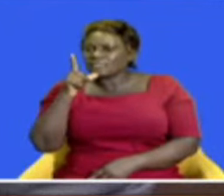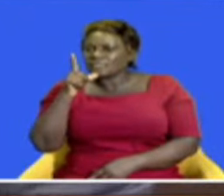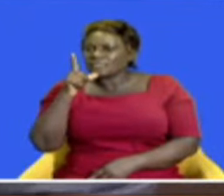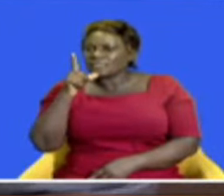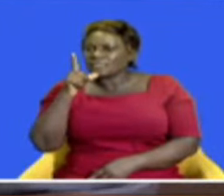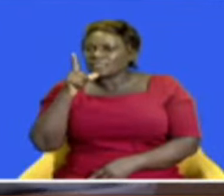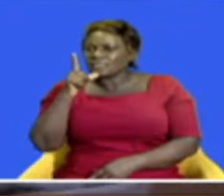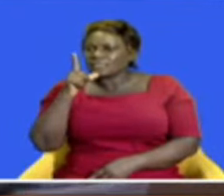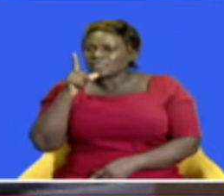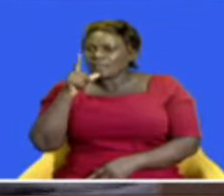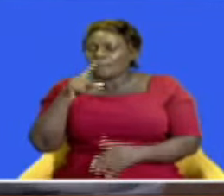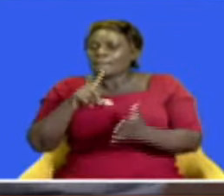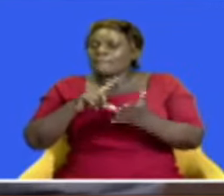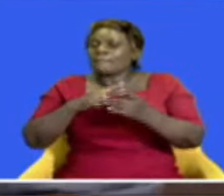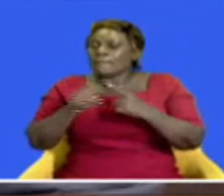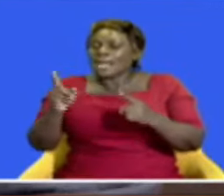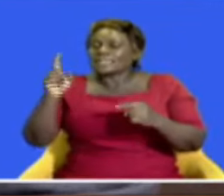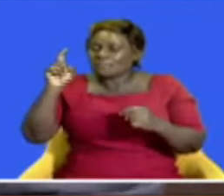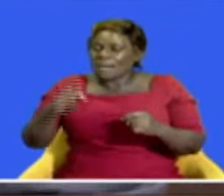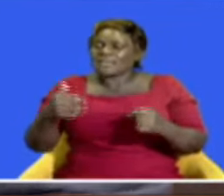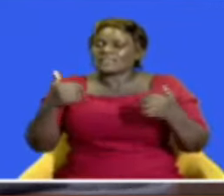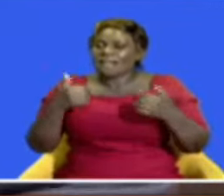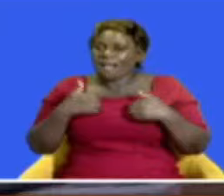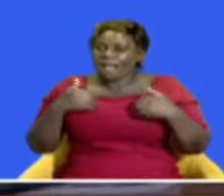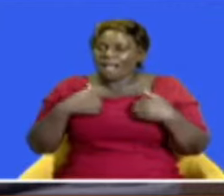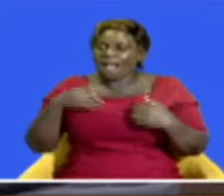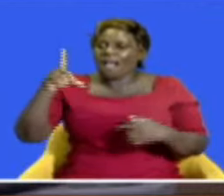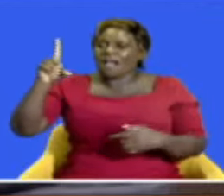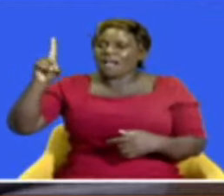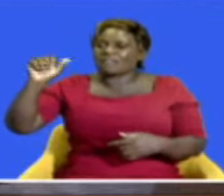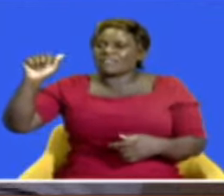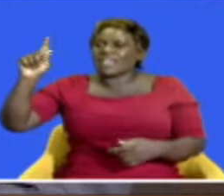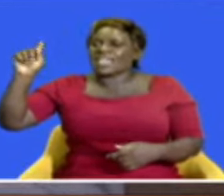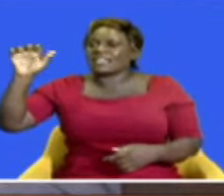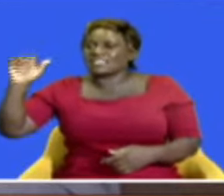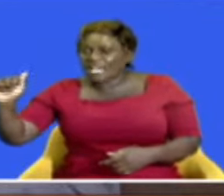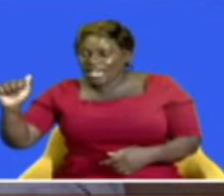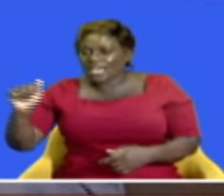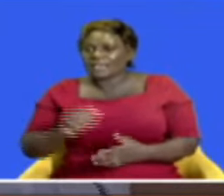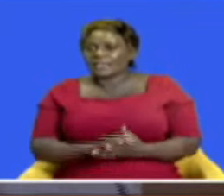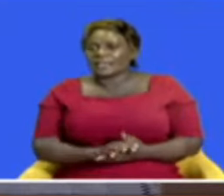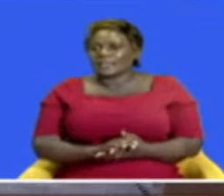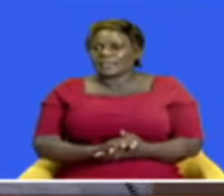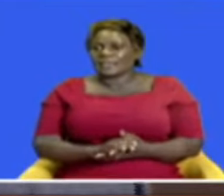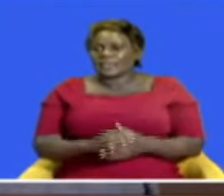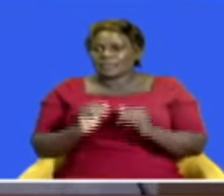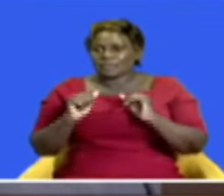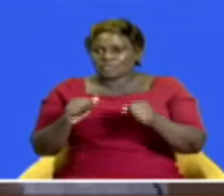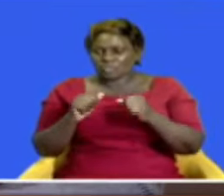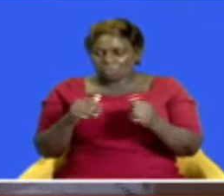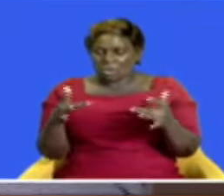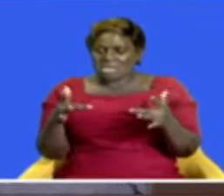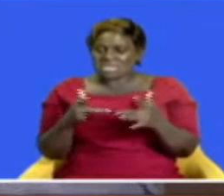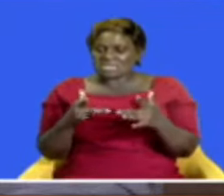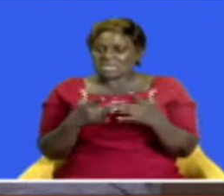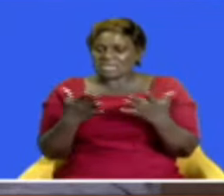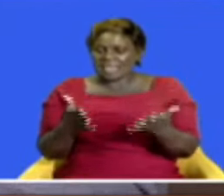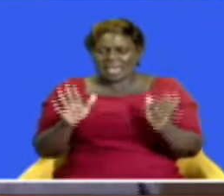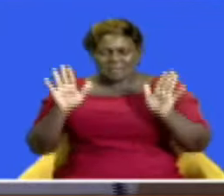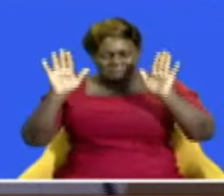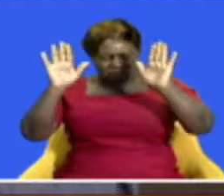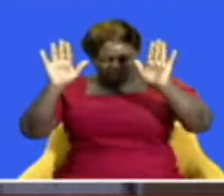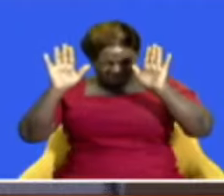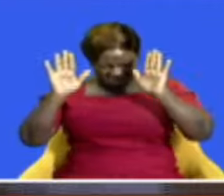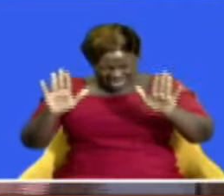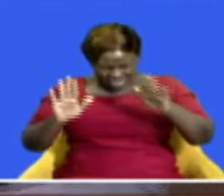unasema uiname lunch pite, lakini ukue na nini? Ukue na bundles. Kumaanisha kwamba kuweza kukua kwenye internet na kwenye mtandao